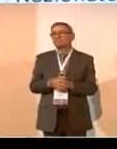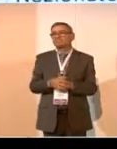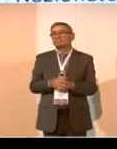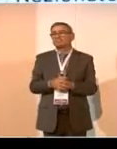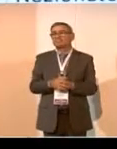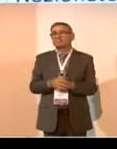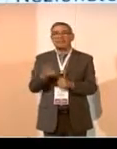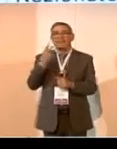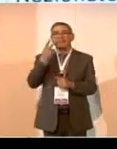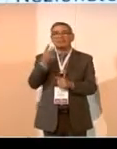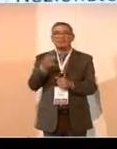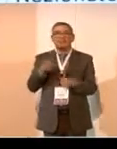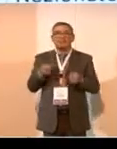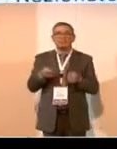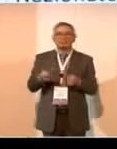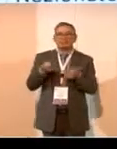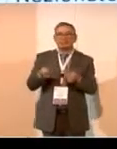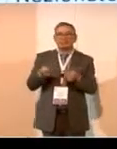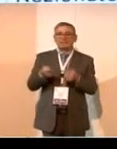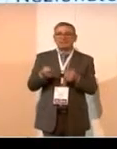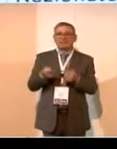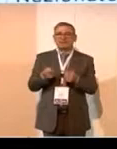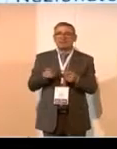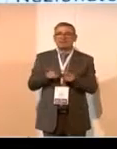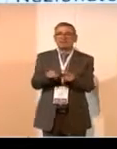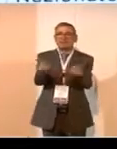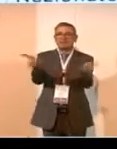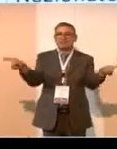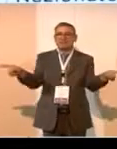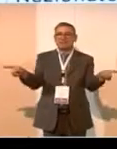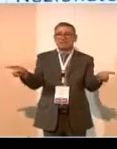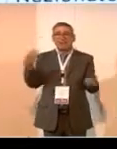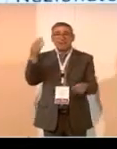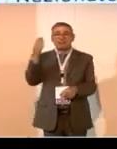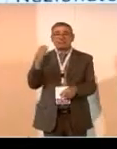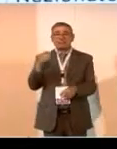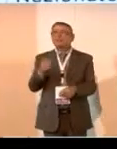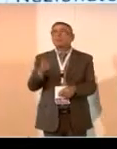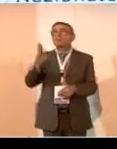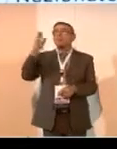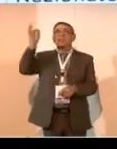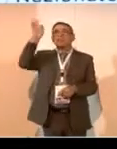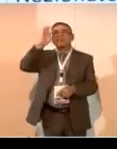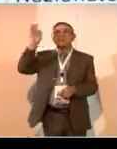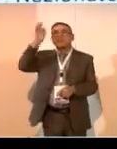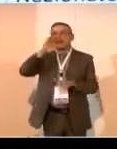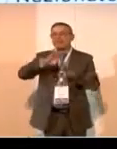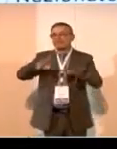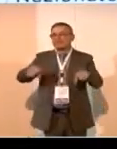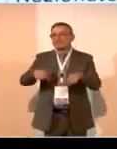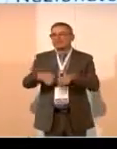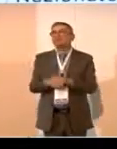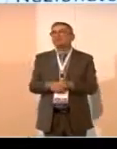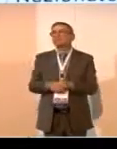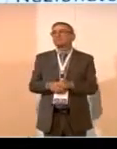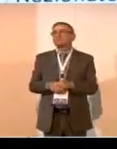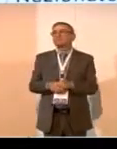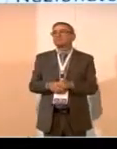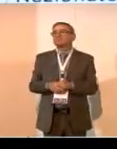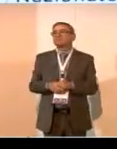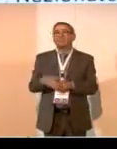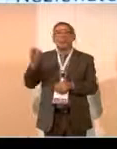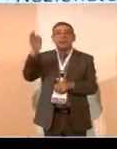spinte separatiste, l'abbiamo visto con la Brexit, la Gran Bretagna che si allontana